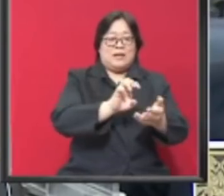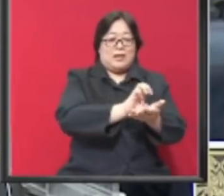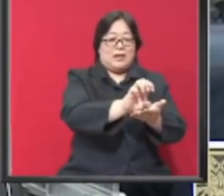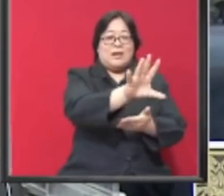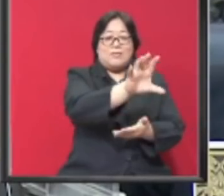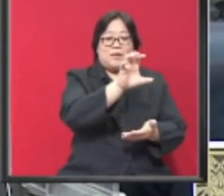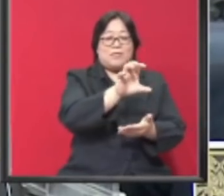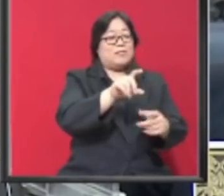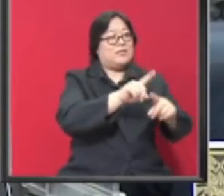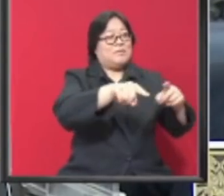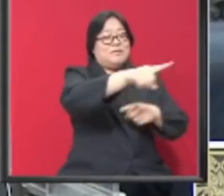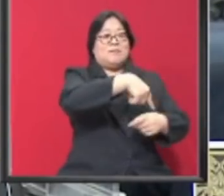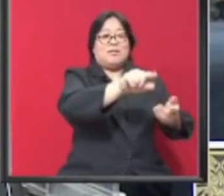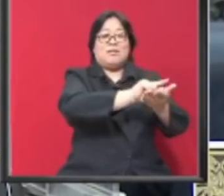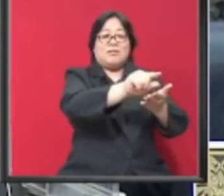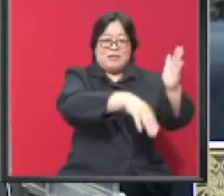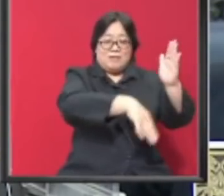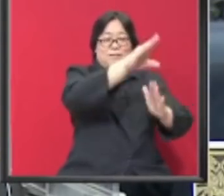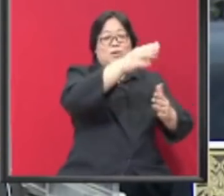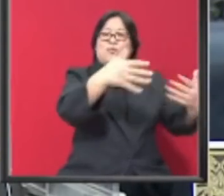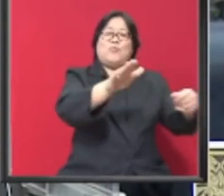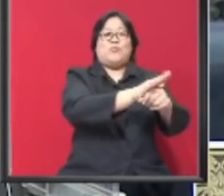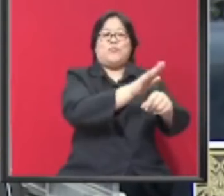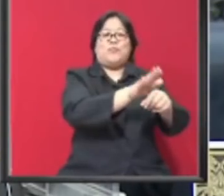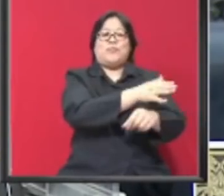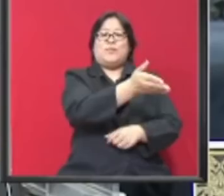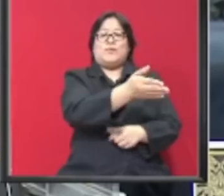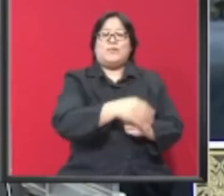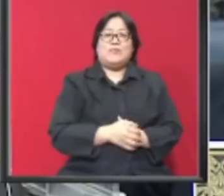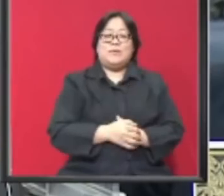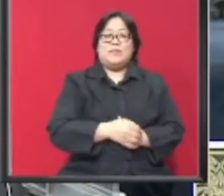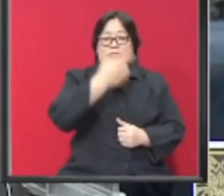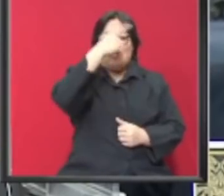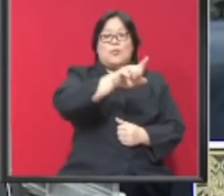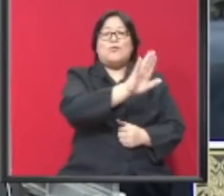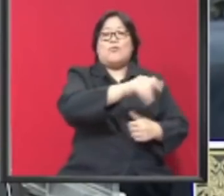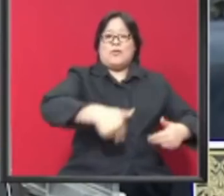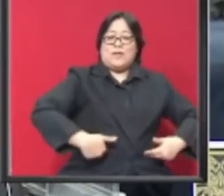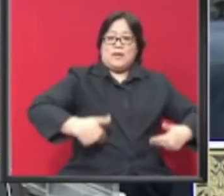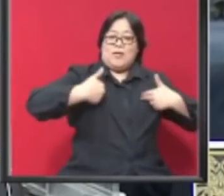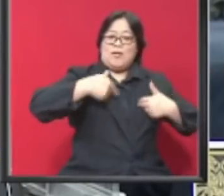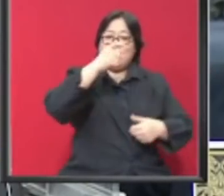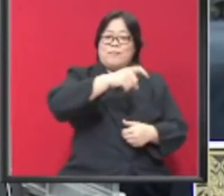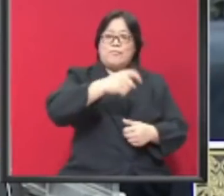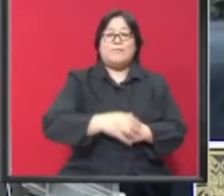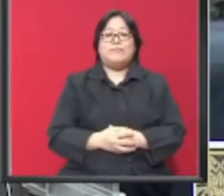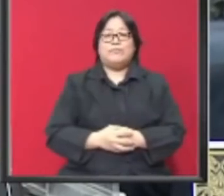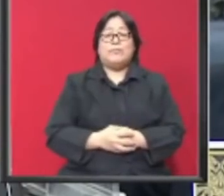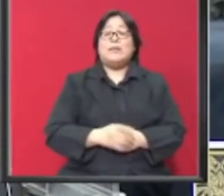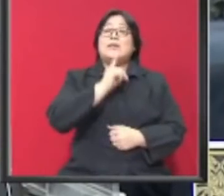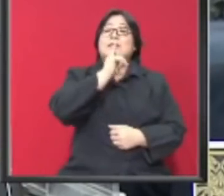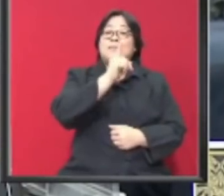apabila gaji mereka lebih daripada mencukupi membiayai keperluan hidup mereka